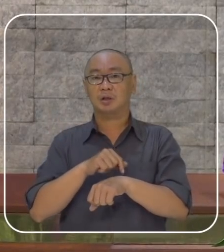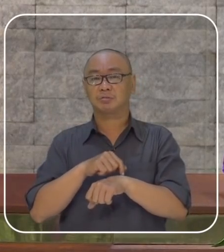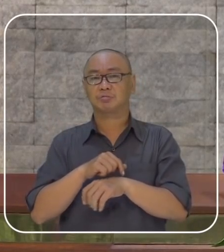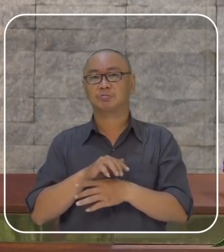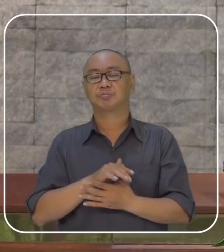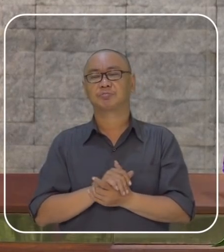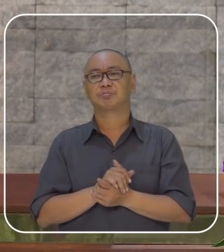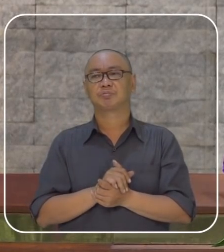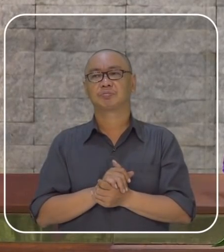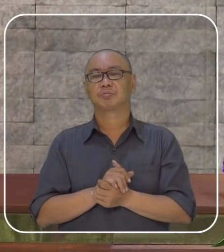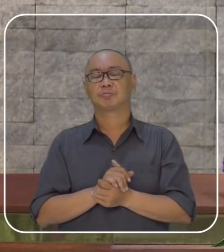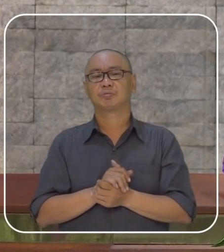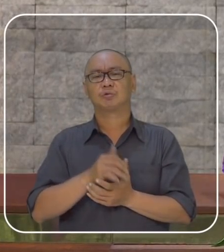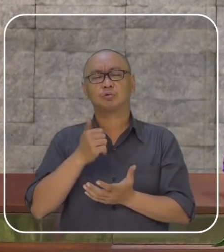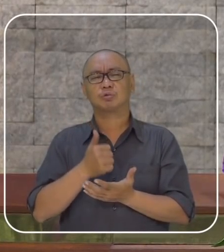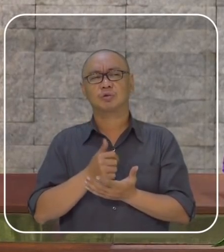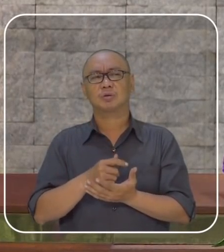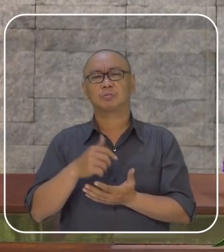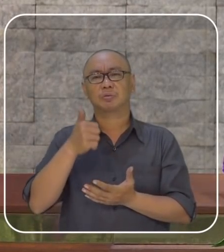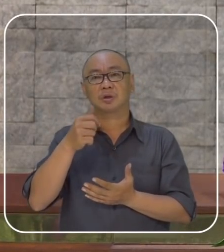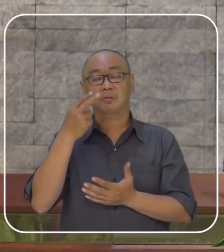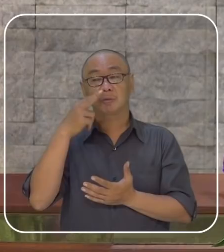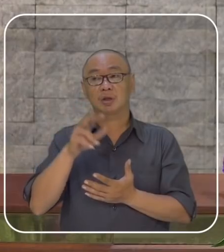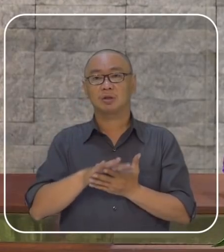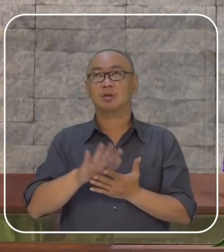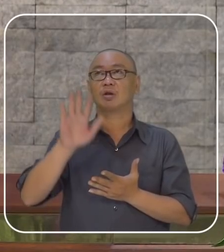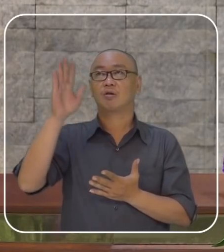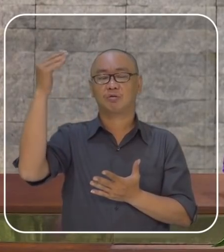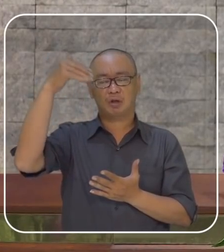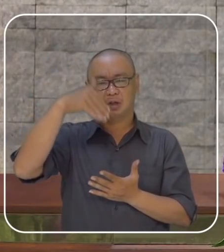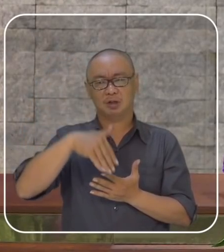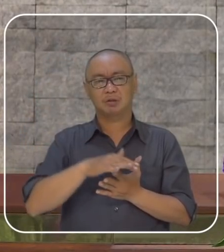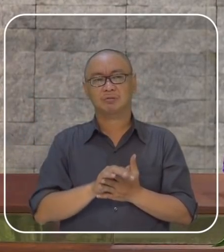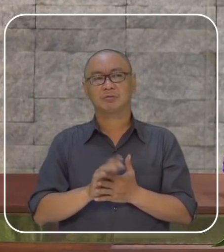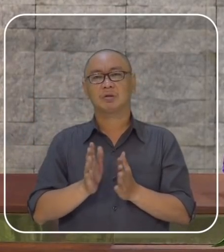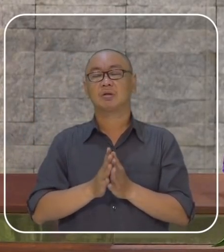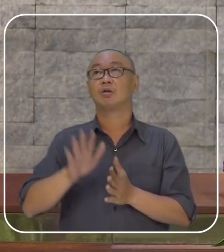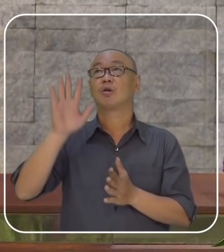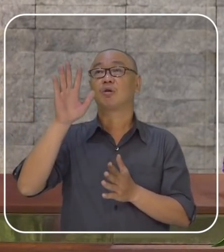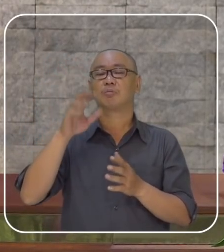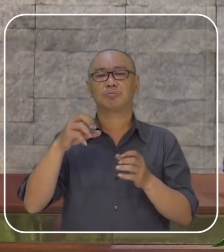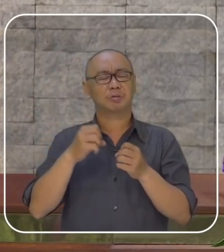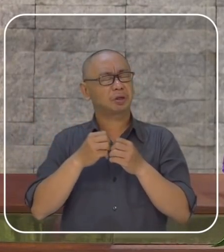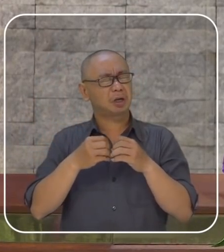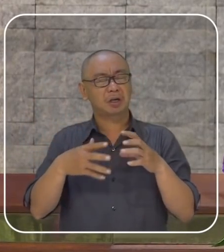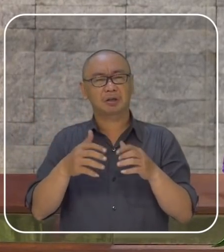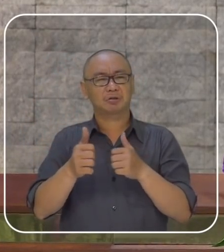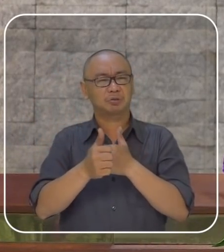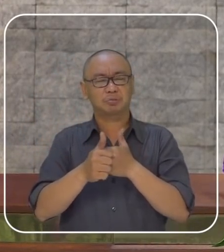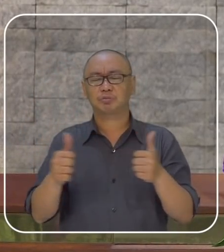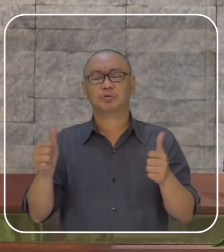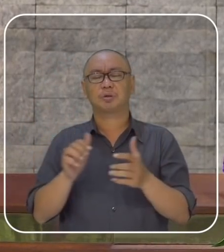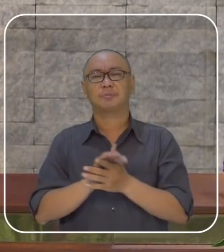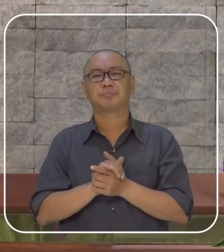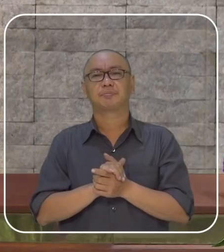Dari sanalah sesungguhnya kami boleh melihat bahwa Engkau hadir dan Engkau berkarya dengan sempurna.